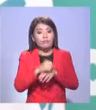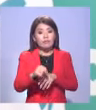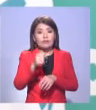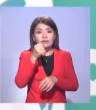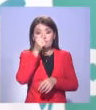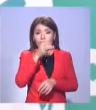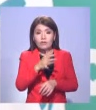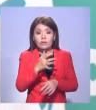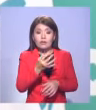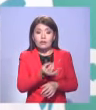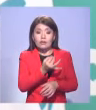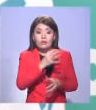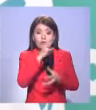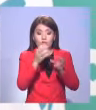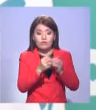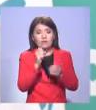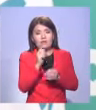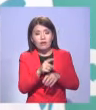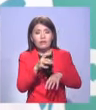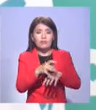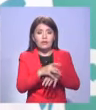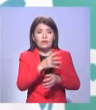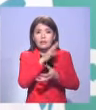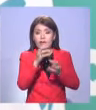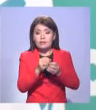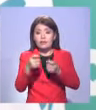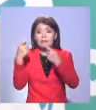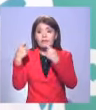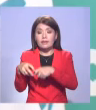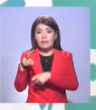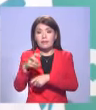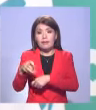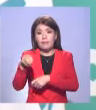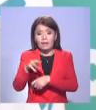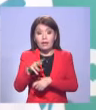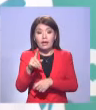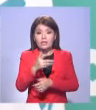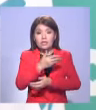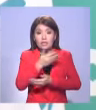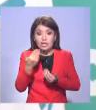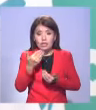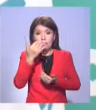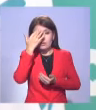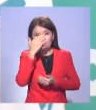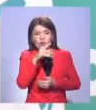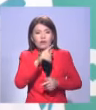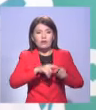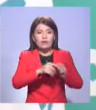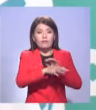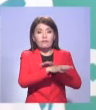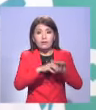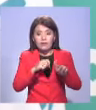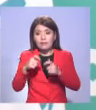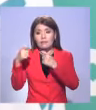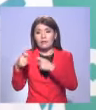Айтуларынша құмарлық кезінде олар қолдарындағы барын ломбардтарға өткізуден тайынбай деген. Ал қолында болмай қалған жағдайда өзгенің мүлкіне де қол